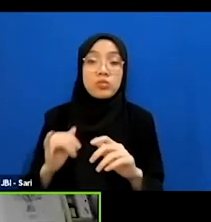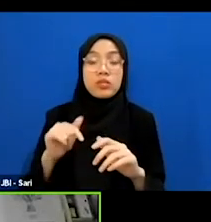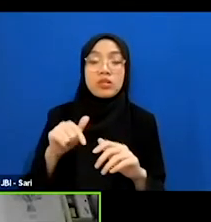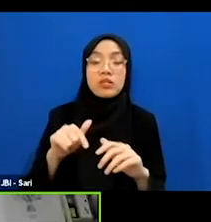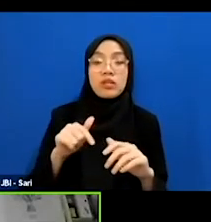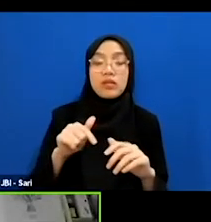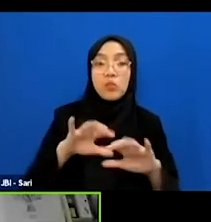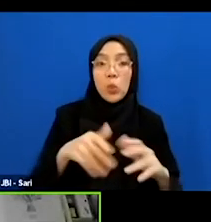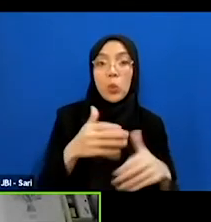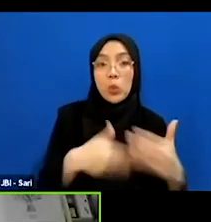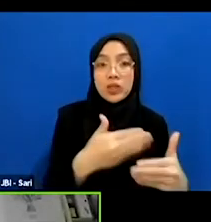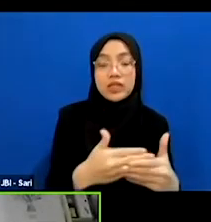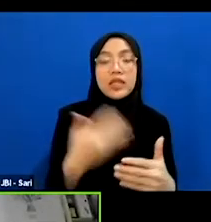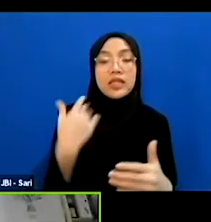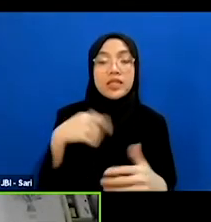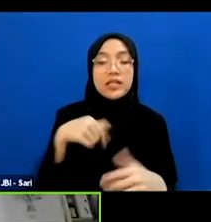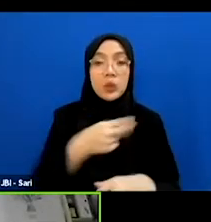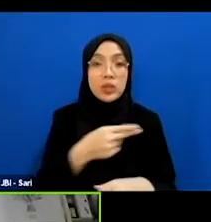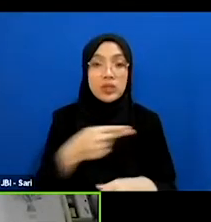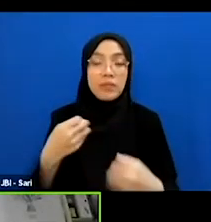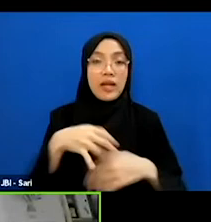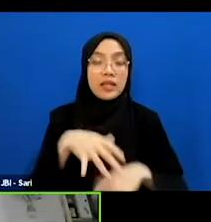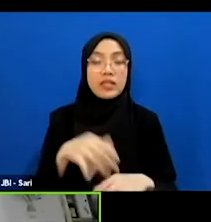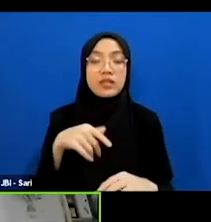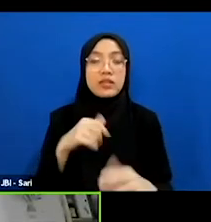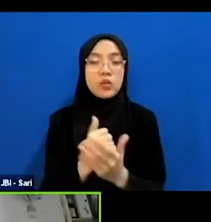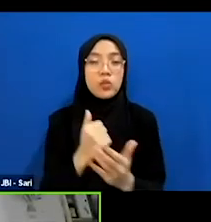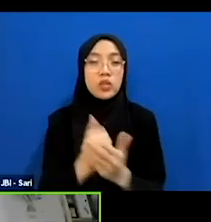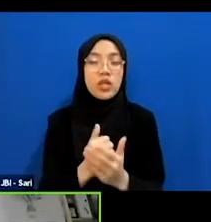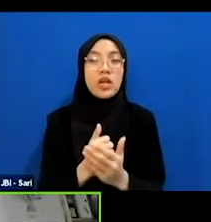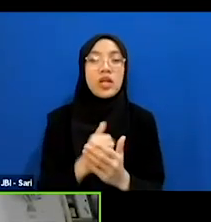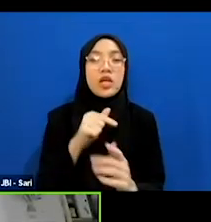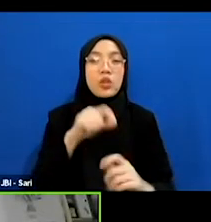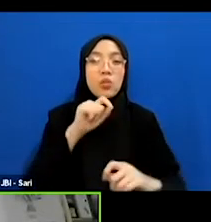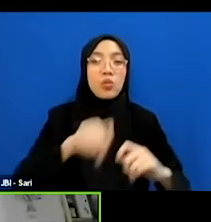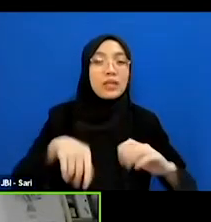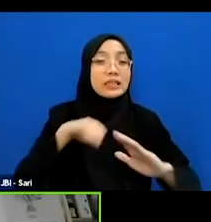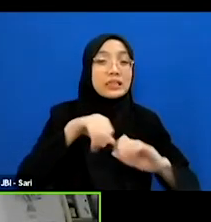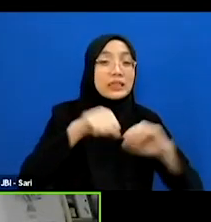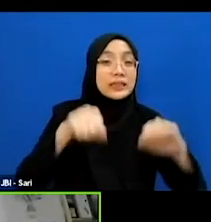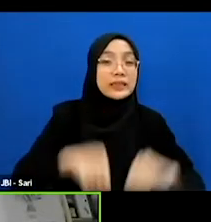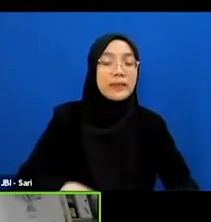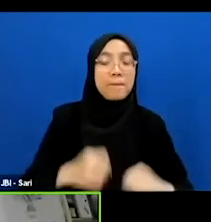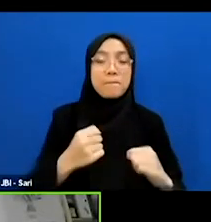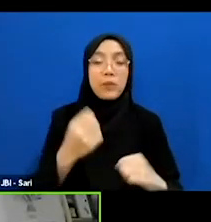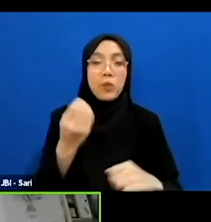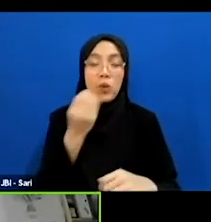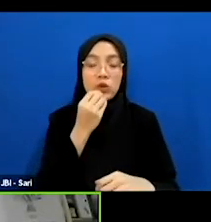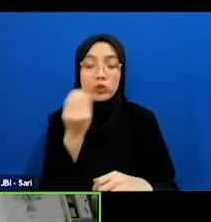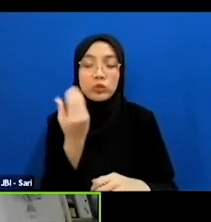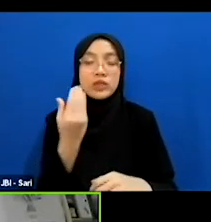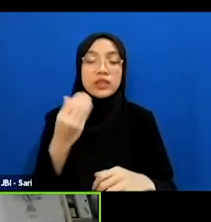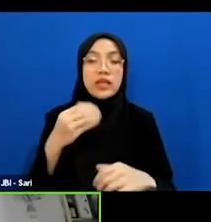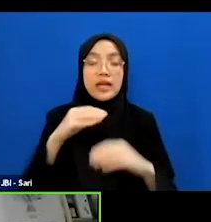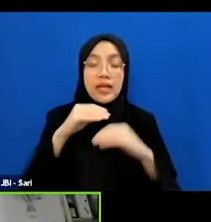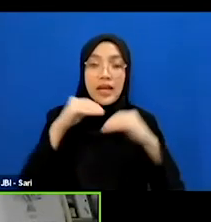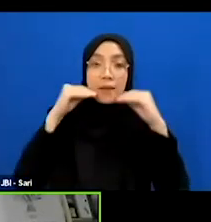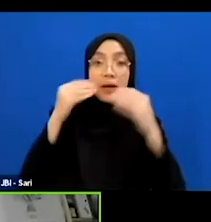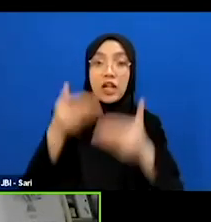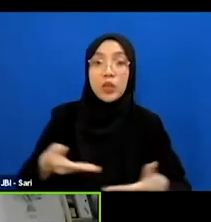baca ini tadi menyebutkan bahwa stpc ini sendiri ditunjukkan untuk membuat suatu sistem konsumsi dan produksi yang ramah lingkungan dan berkelanjutan